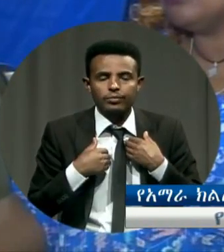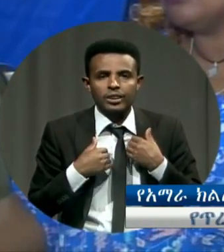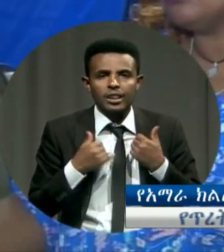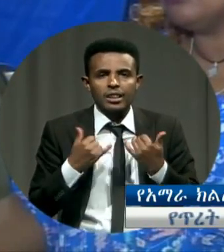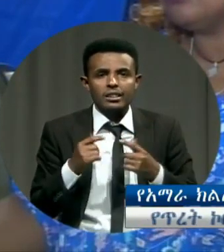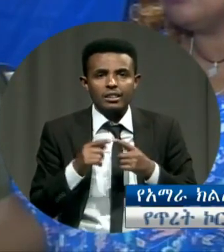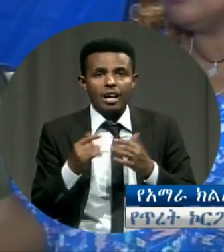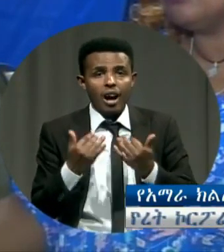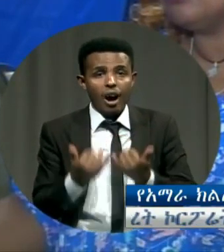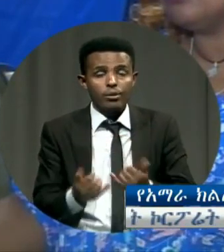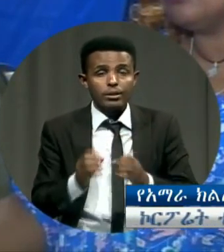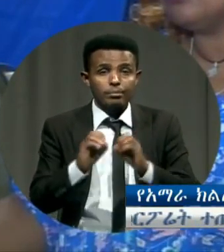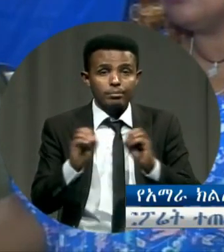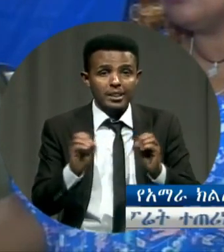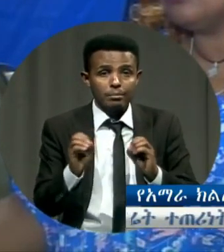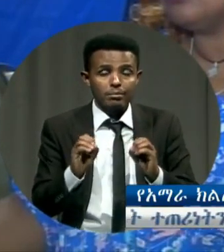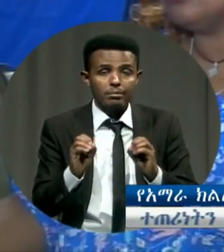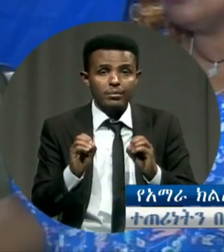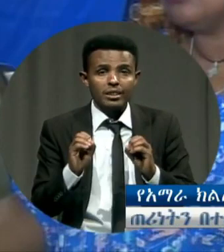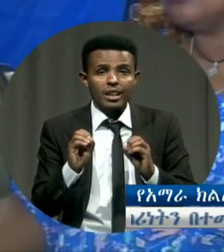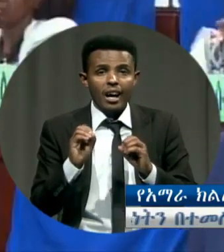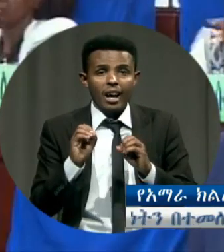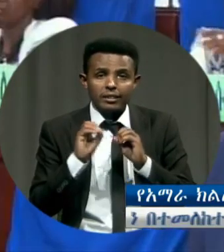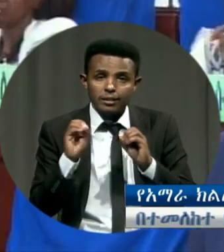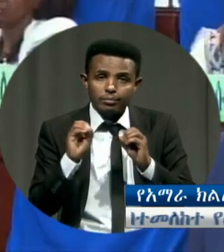እስካሁን ምንም አንድ ምንቅስቃሴ